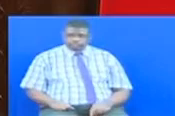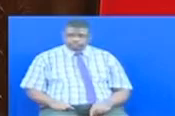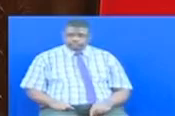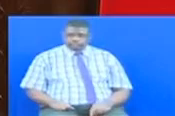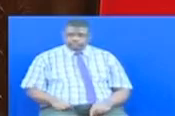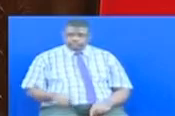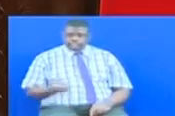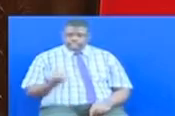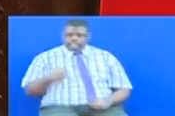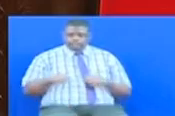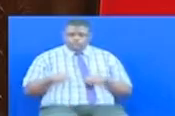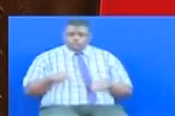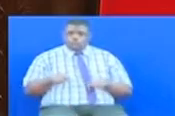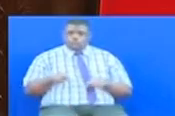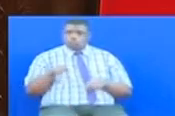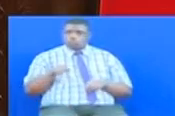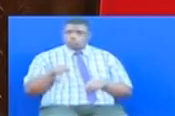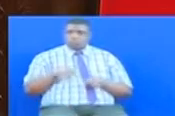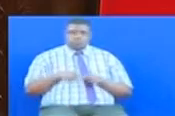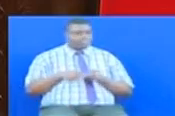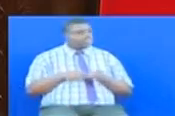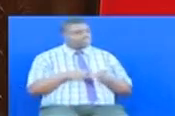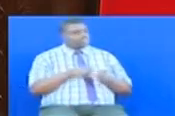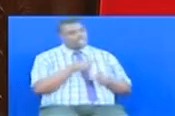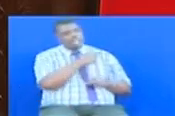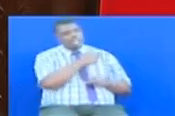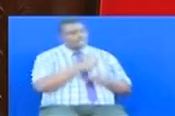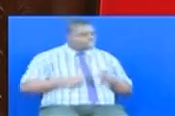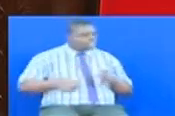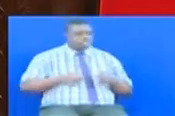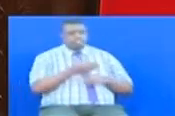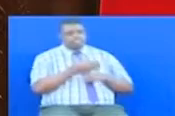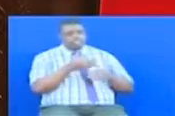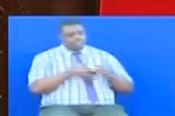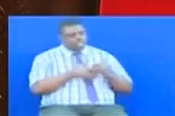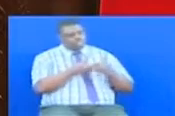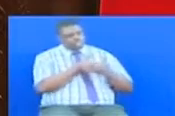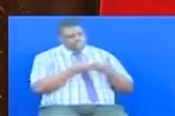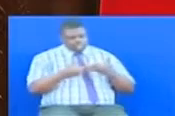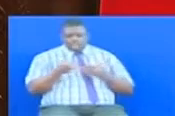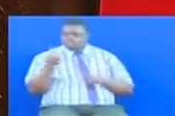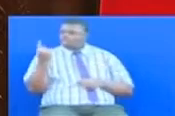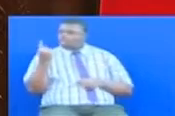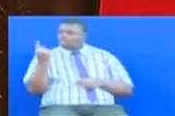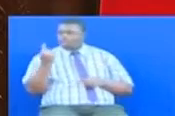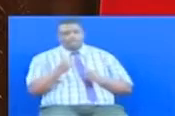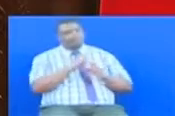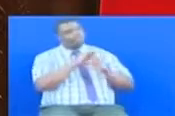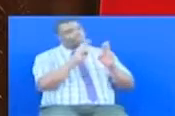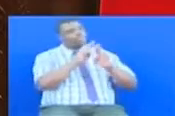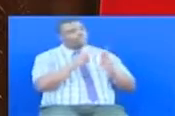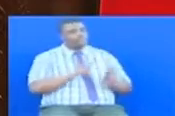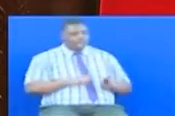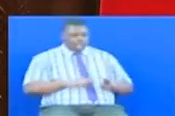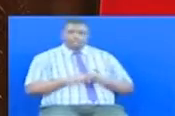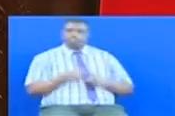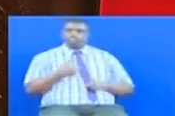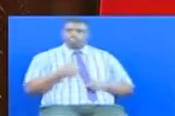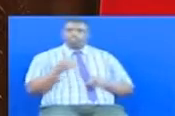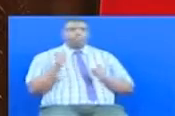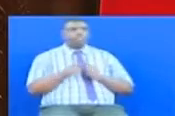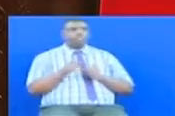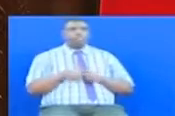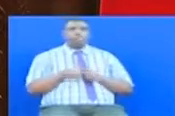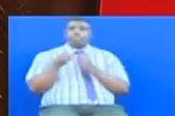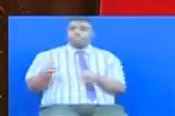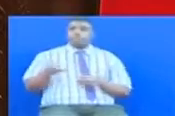maono na mambo mengine. Ni rais ambaye sasa amejenga jina kitaifa na kimataifa. Lakini mimi niseme tunampa neno rais